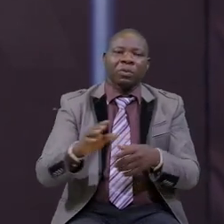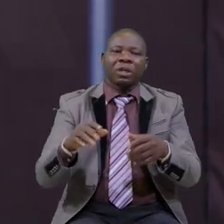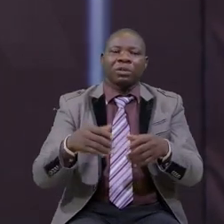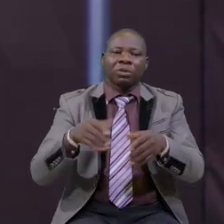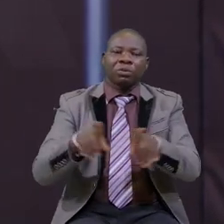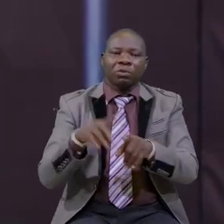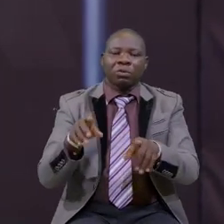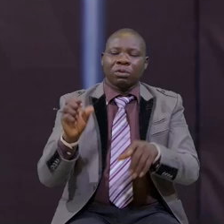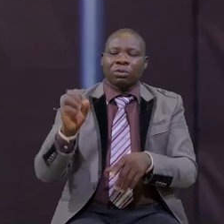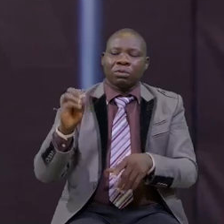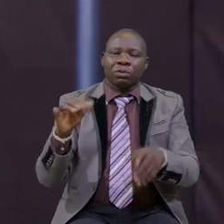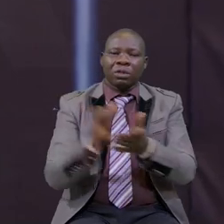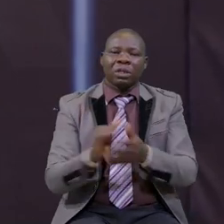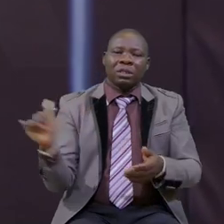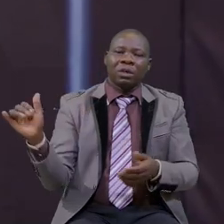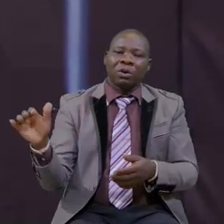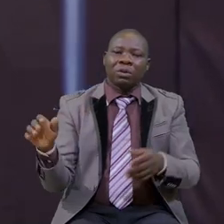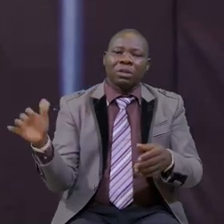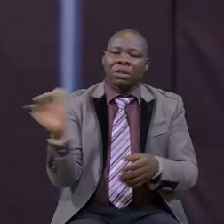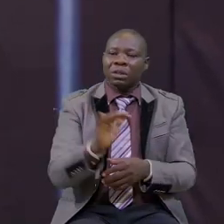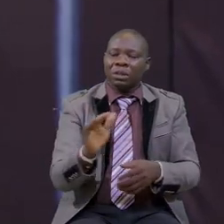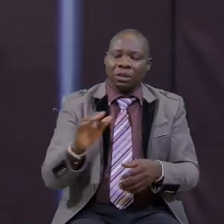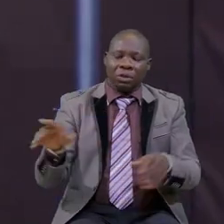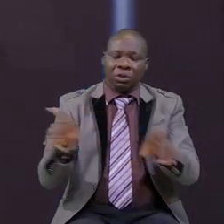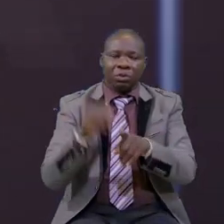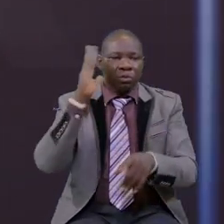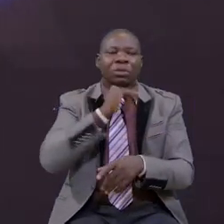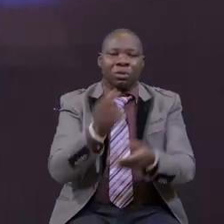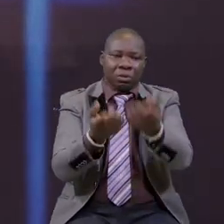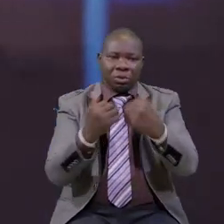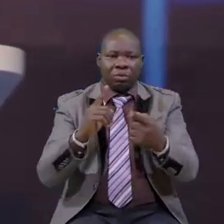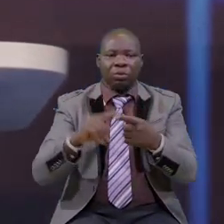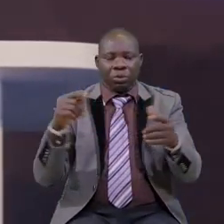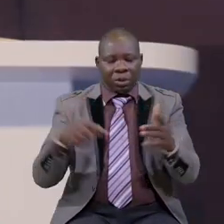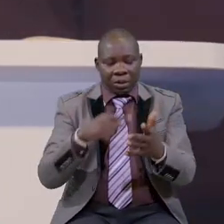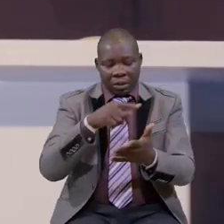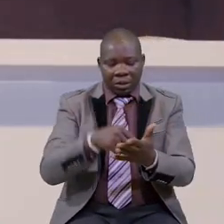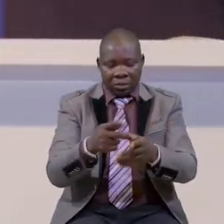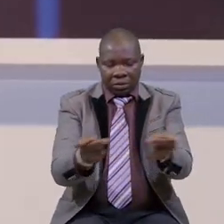pas aussi dans ce lieu de tourment.